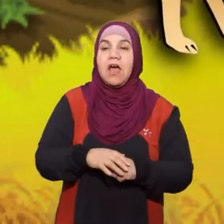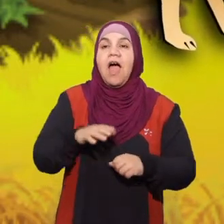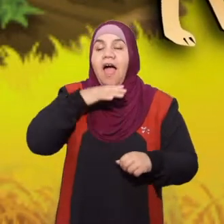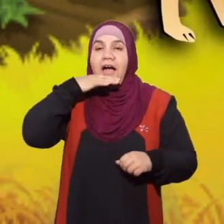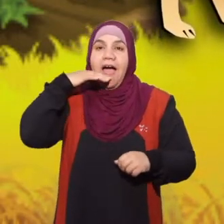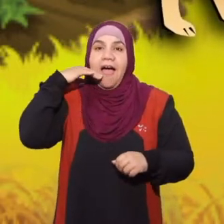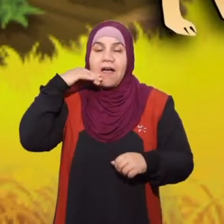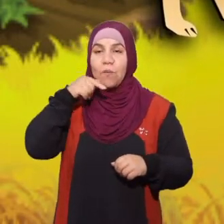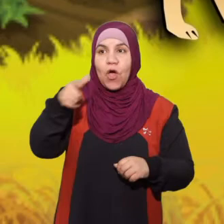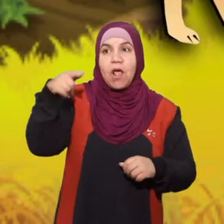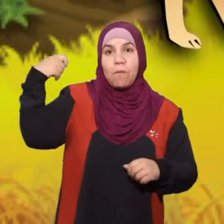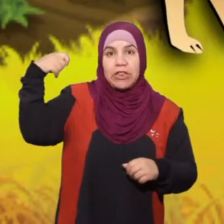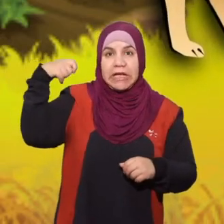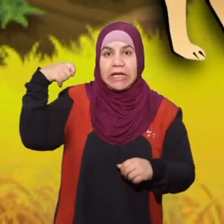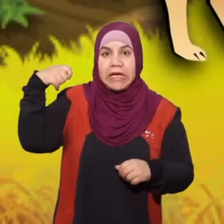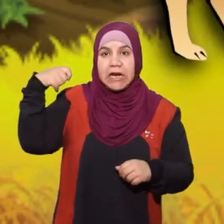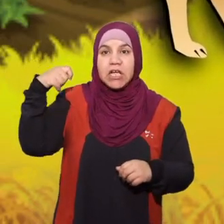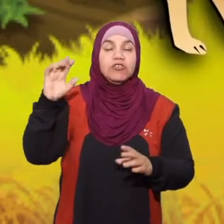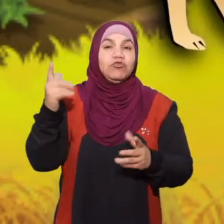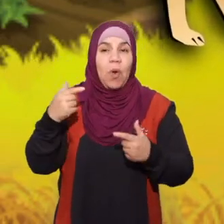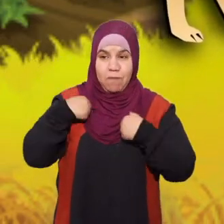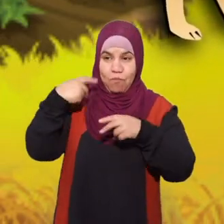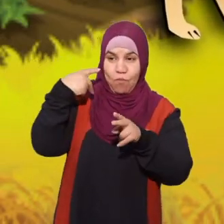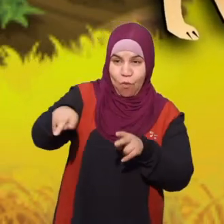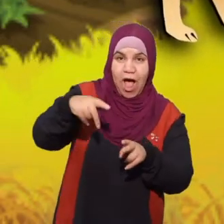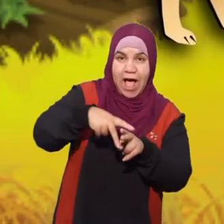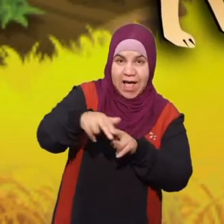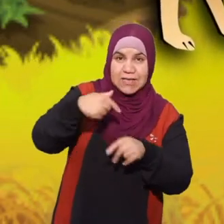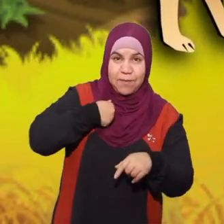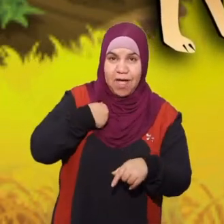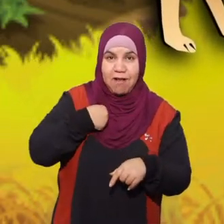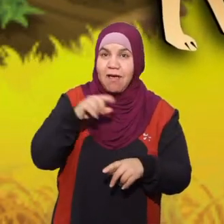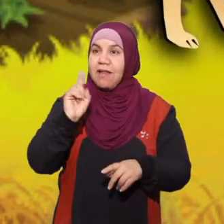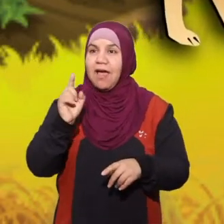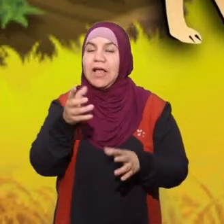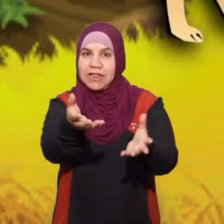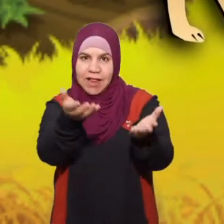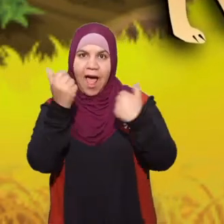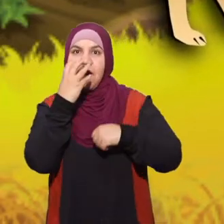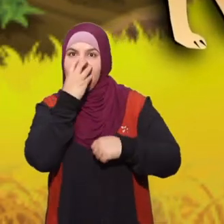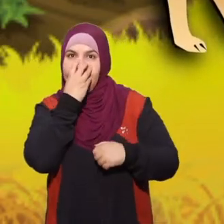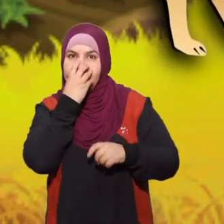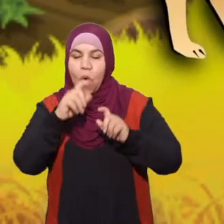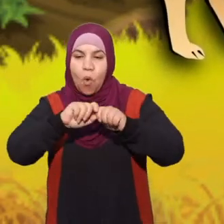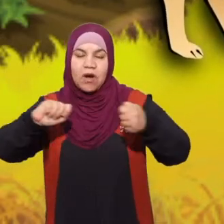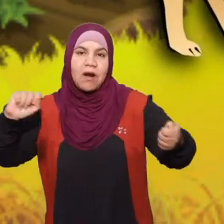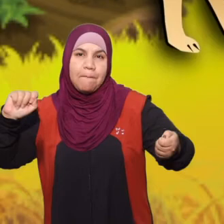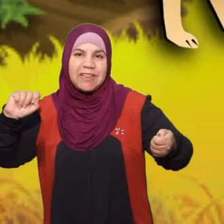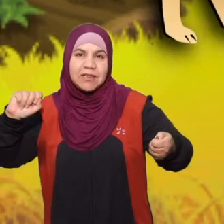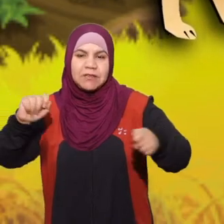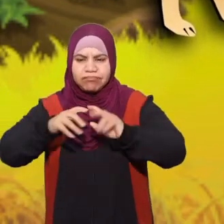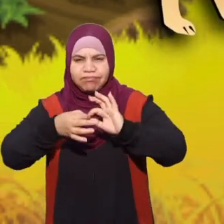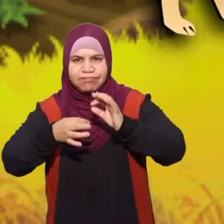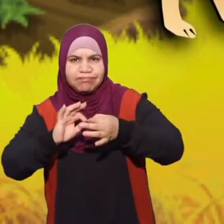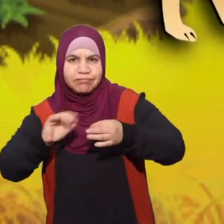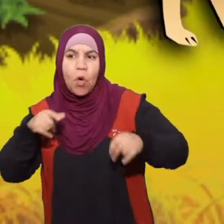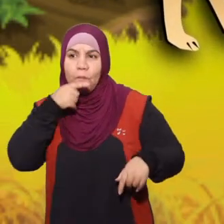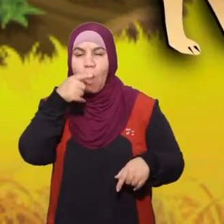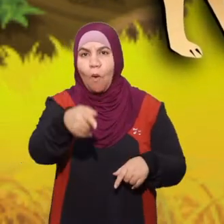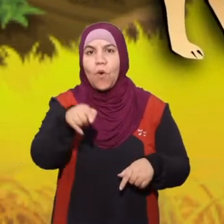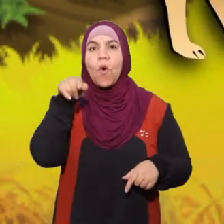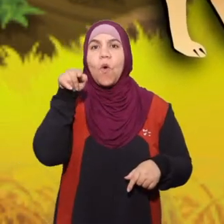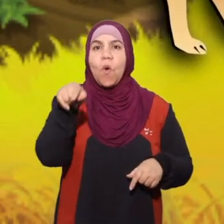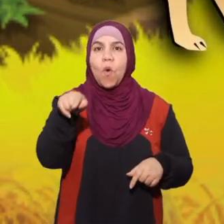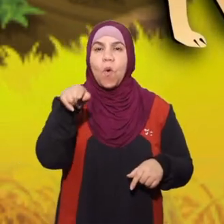فإذا أتى مدير المزرعة وقرر أن يحاسبني، سوف أمسك بالذئب وأربطه بالسلاسل وأقول